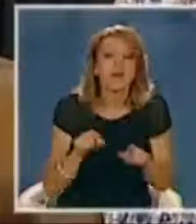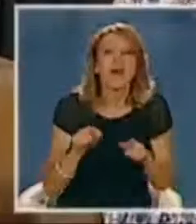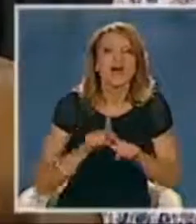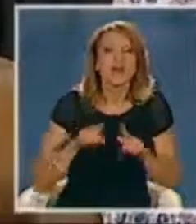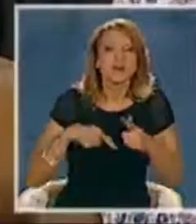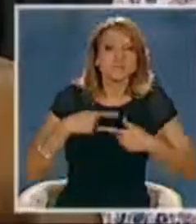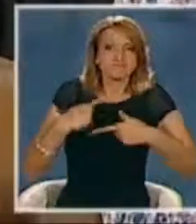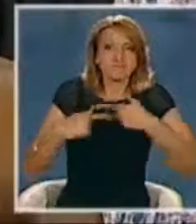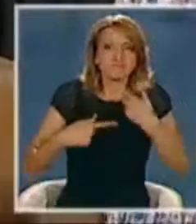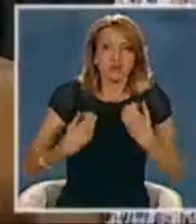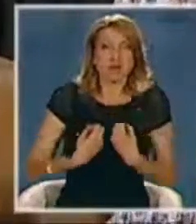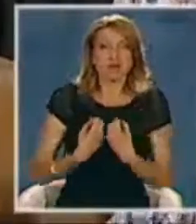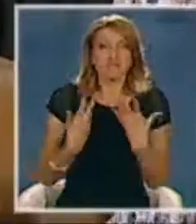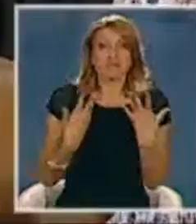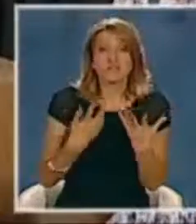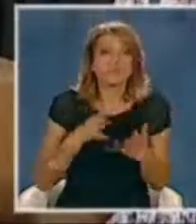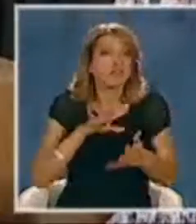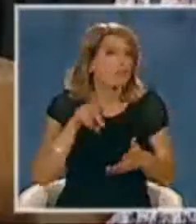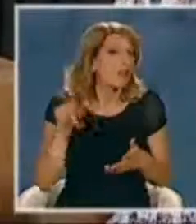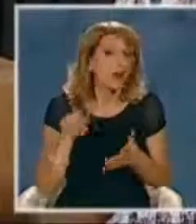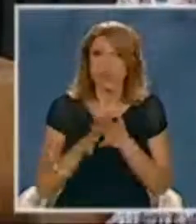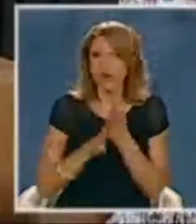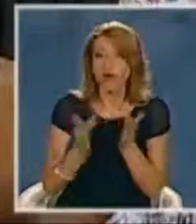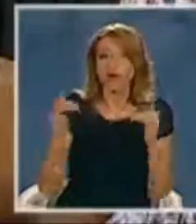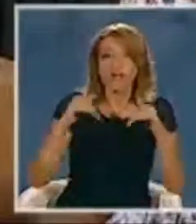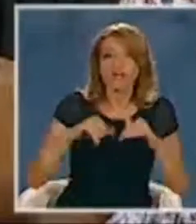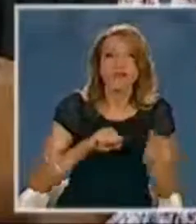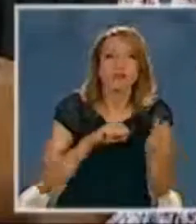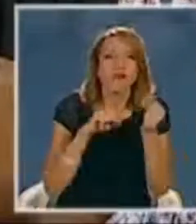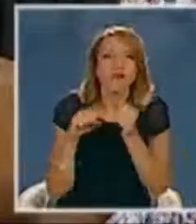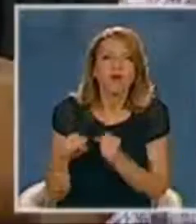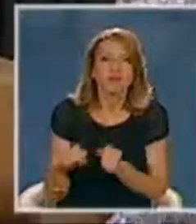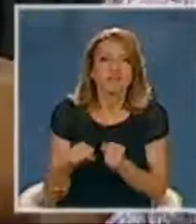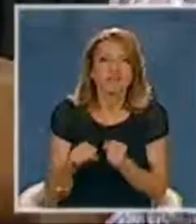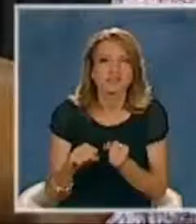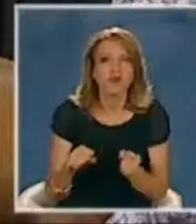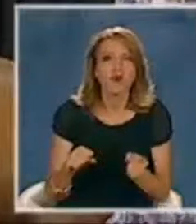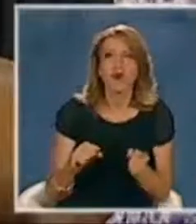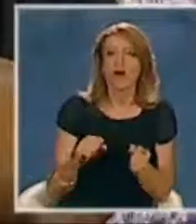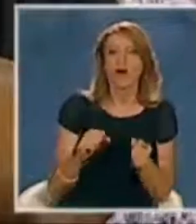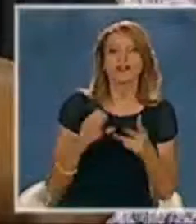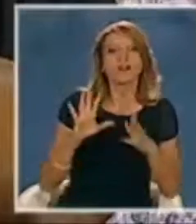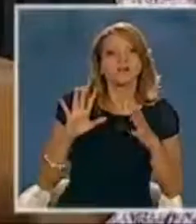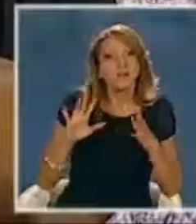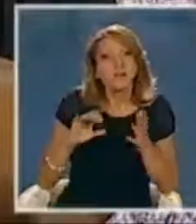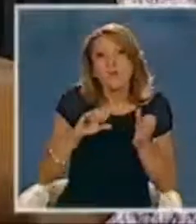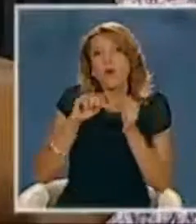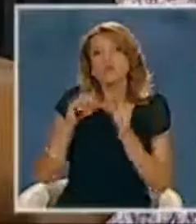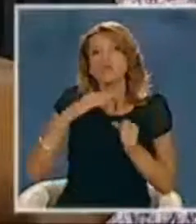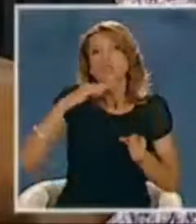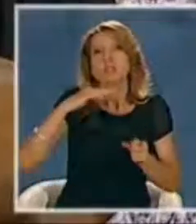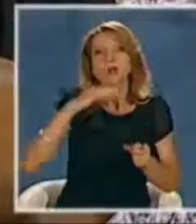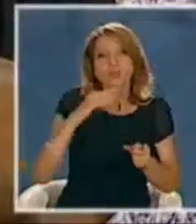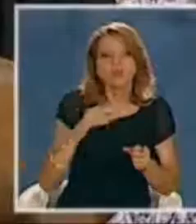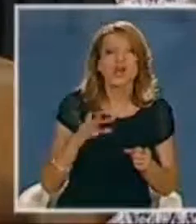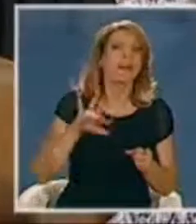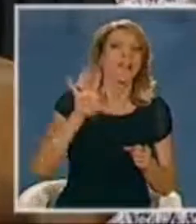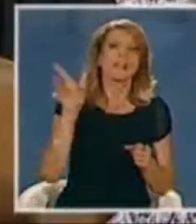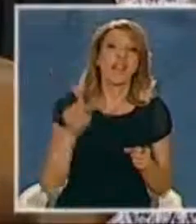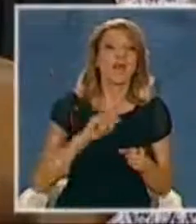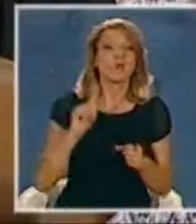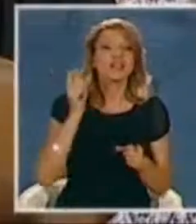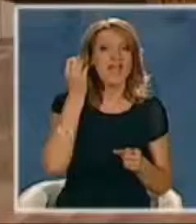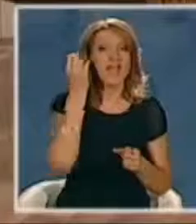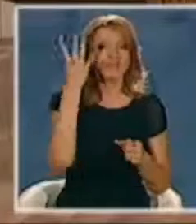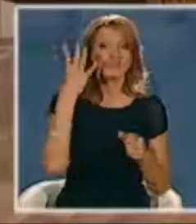озаряване при някои хора идва по-късно, защото те имат да научат други неща, които не дадат по-голям старт след това в живота. При някои хора озаряването му, според